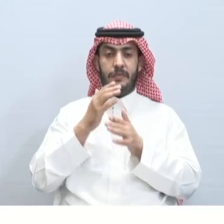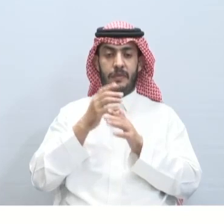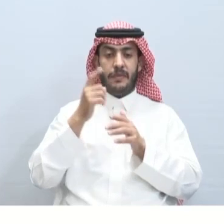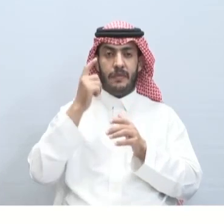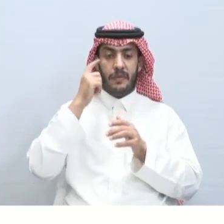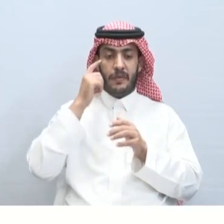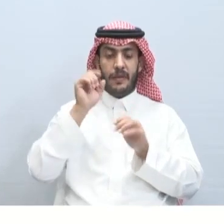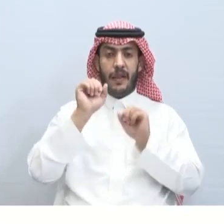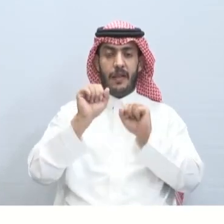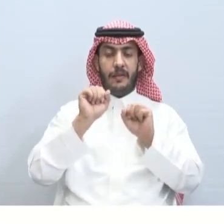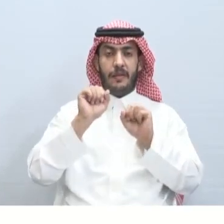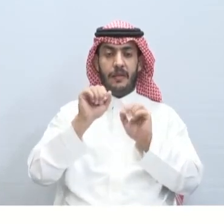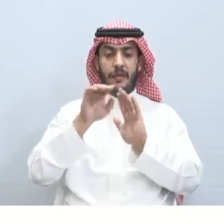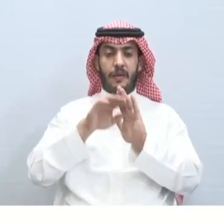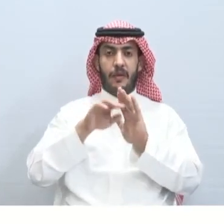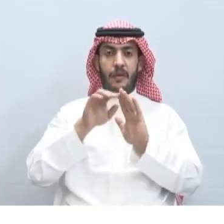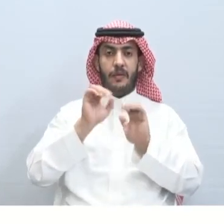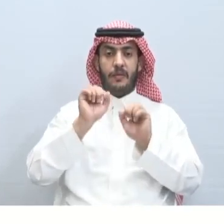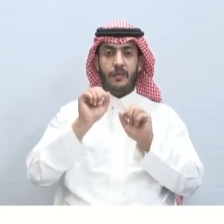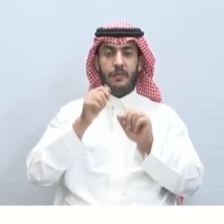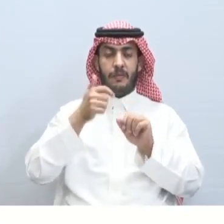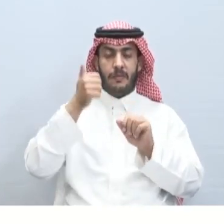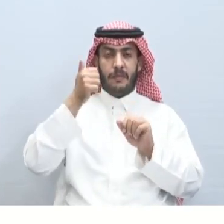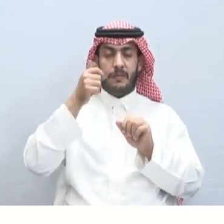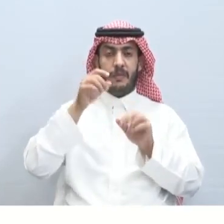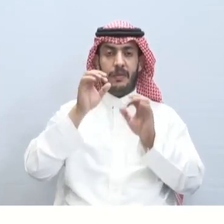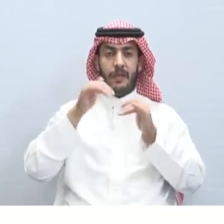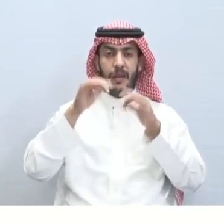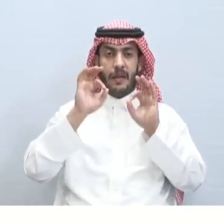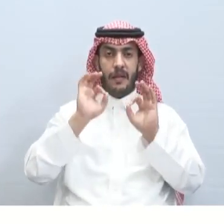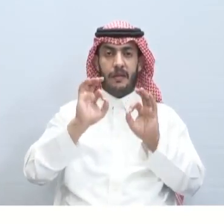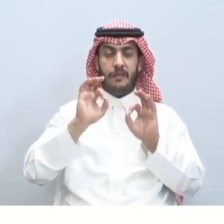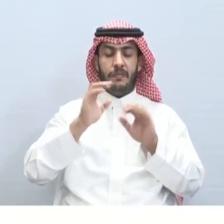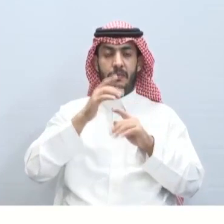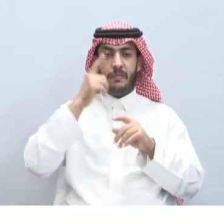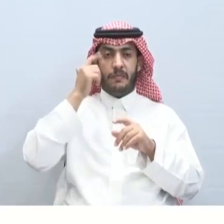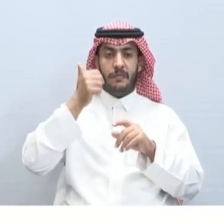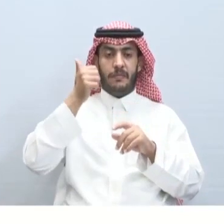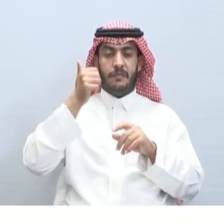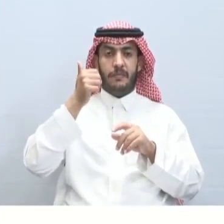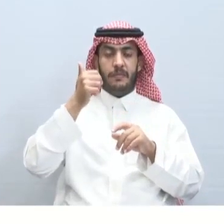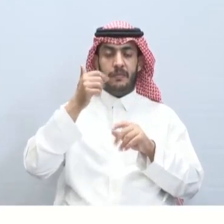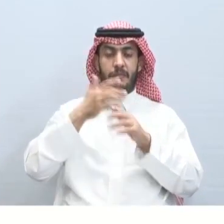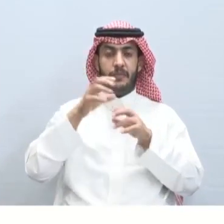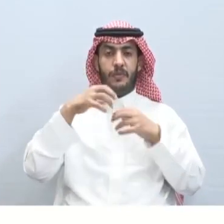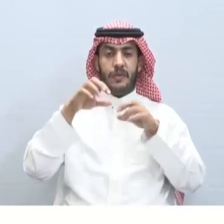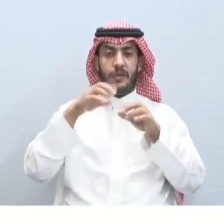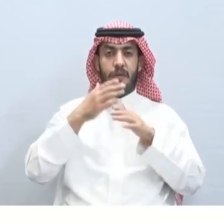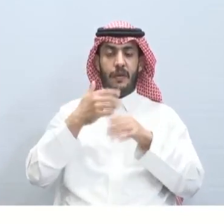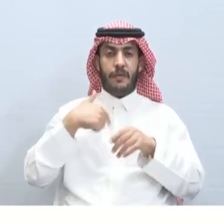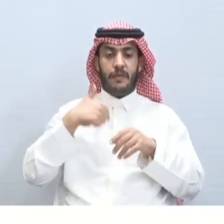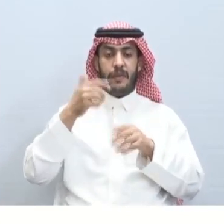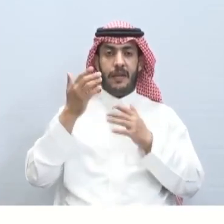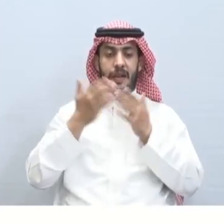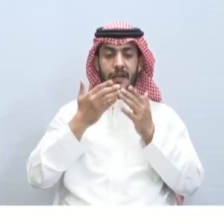السوق فهم الخصائص العملاء والمحتملين بدقه وبالتالي من الصعب ادرس جميع السوق لذلك هي تقسم لكي تستطيع